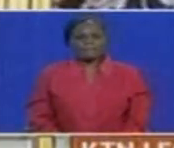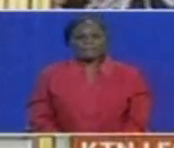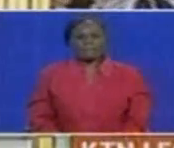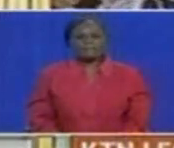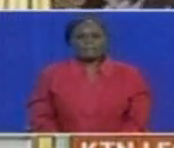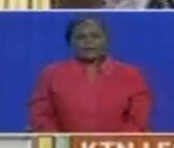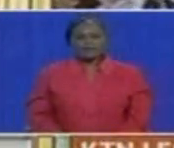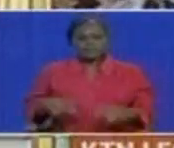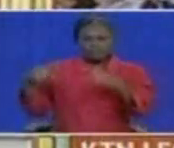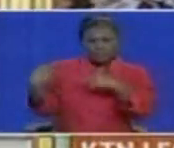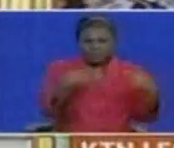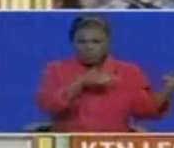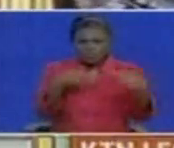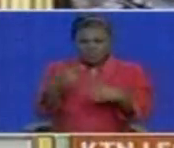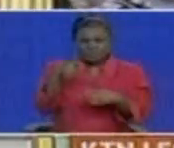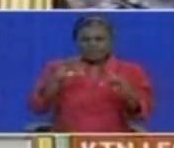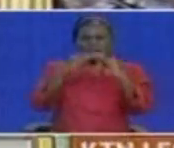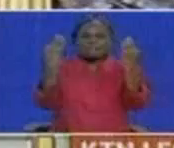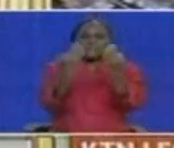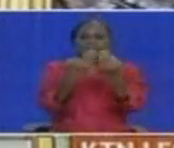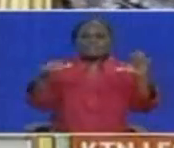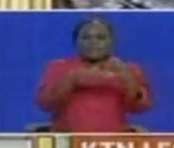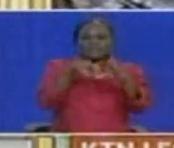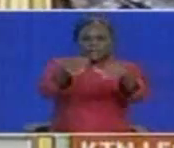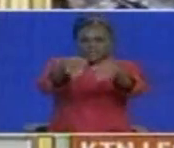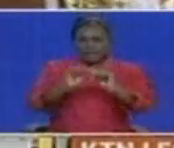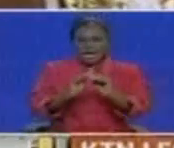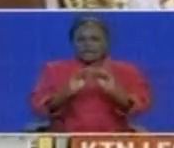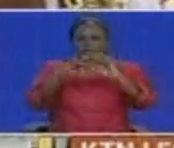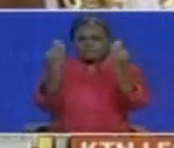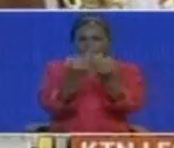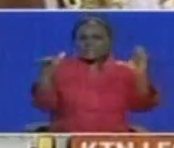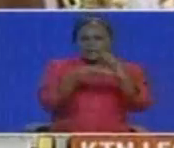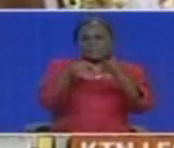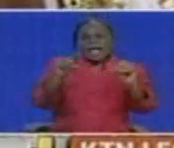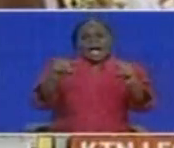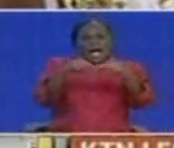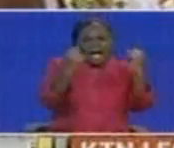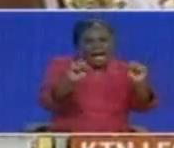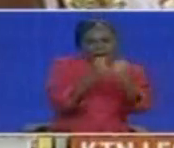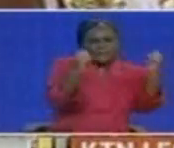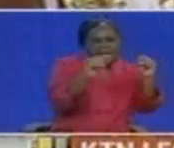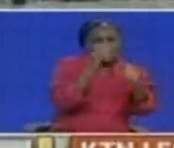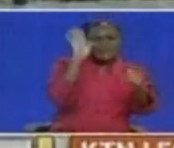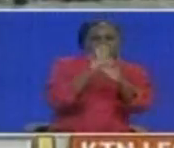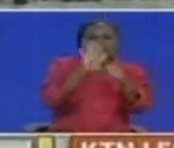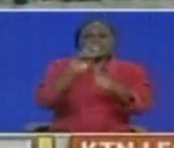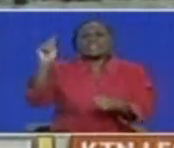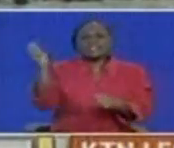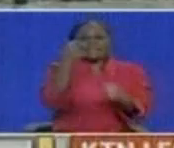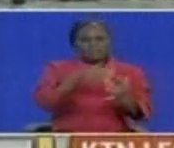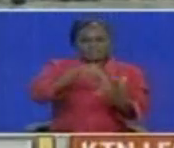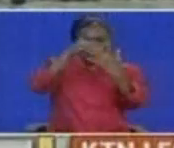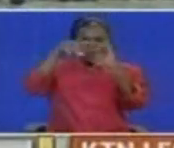Swala la malumbano yanayosababisha jamaa au jamii kutomzika mmoja wao siogeni katika familia nyingi za Afrika, hasa hapa Kenya. Na